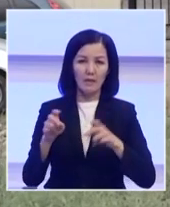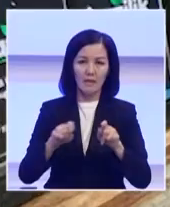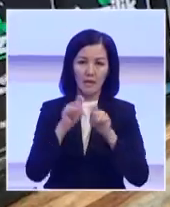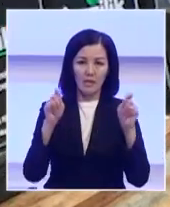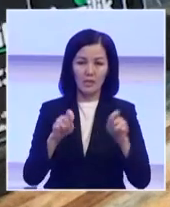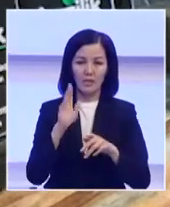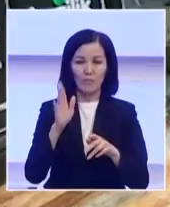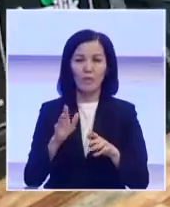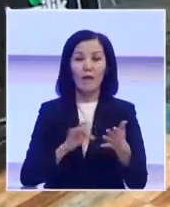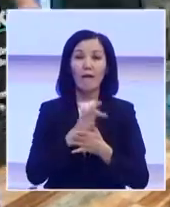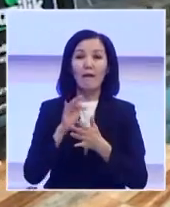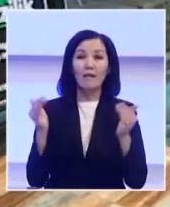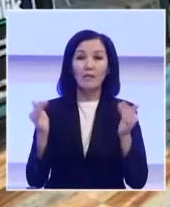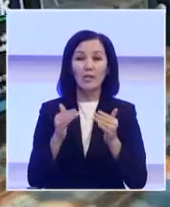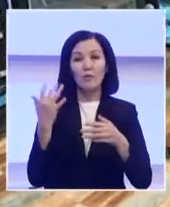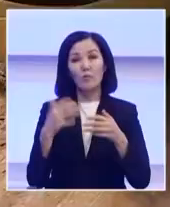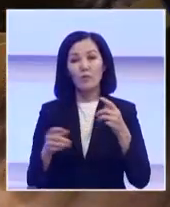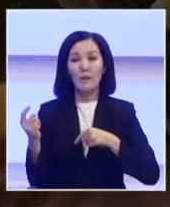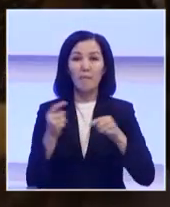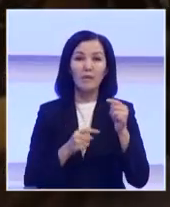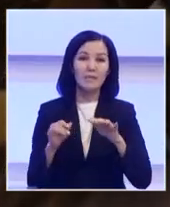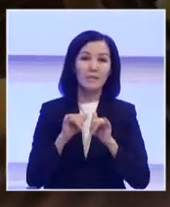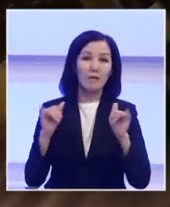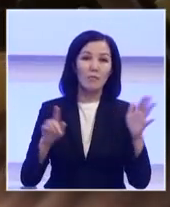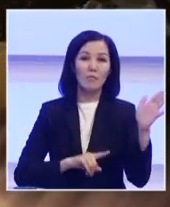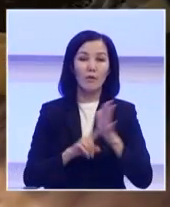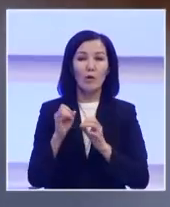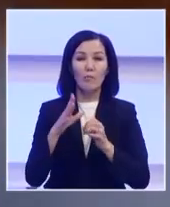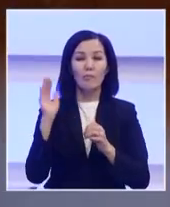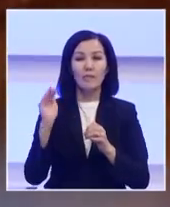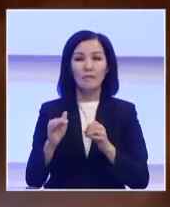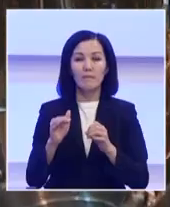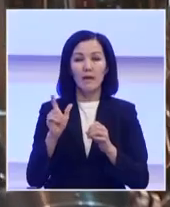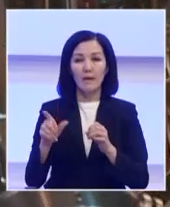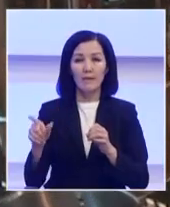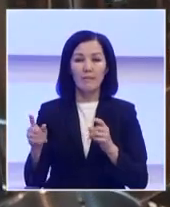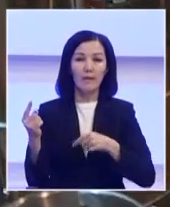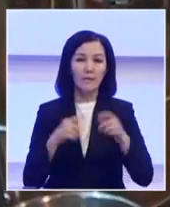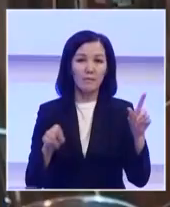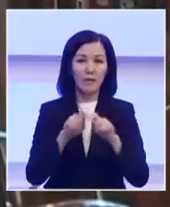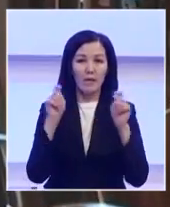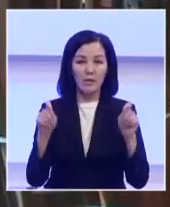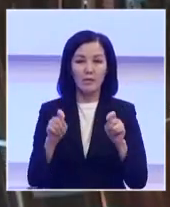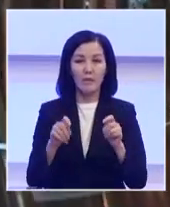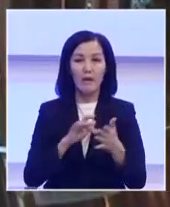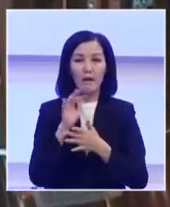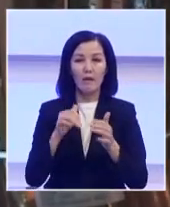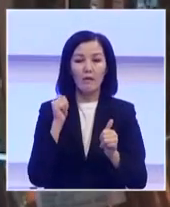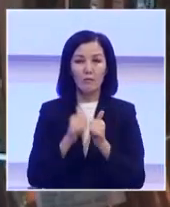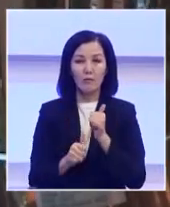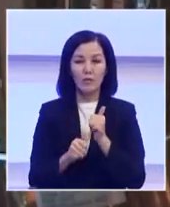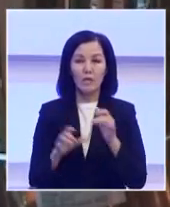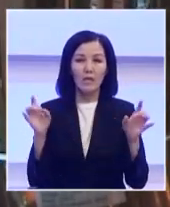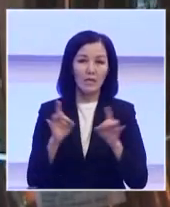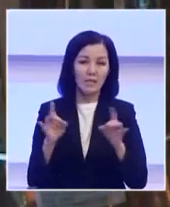жатыр. Шахарда шағын және орта бизнесте ілгерілеуде 15 мың азамат кәсібін нәсіп етіп жүр. Қала жыл сайын қонақ үй,